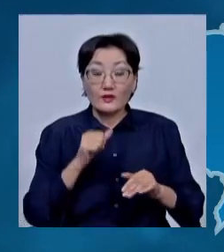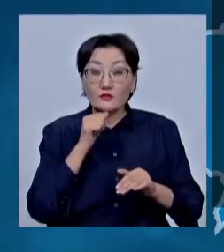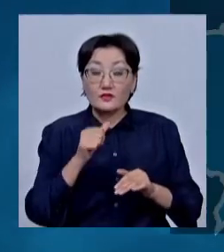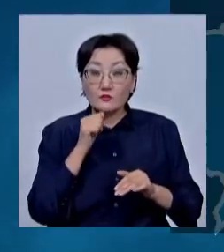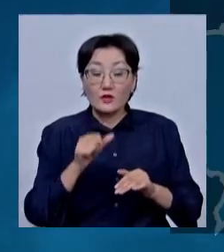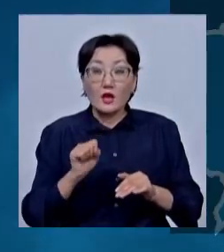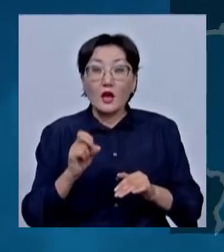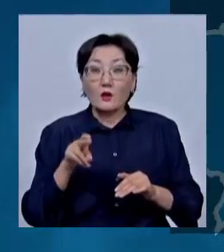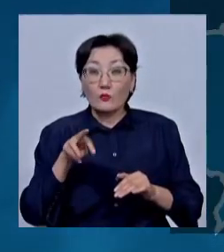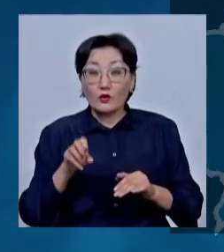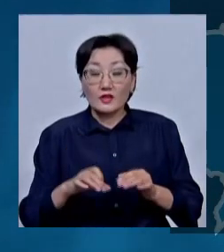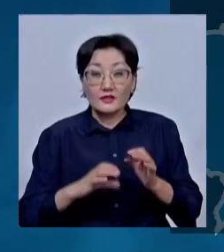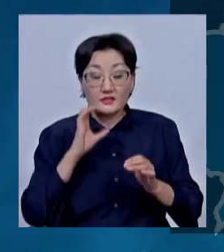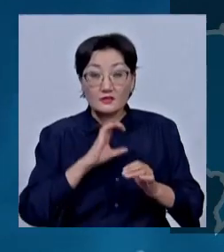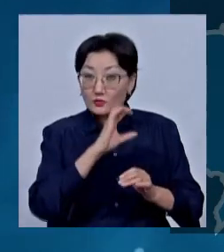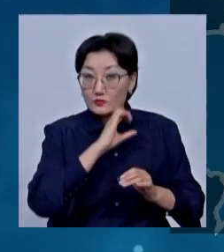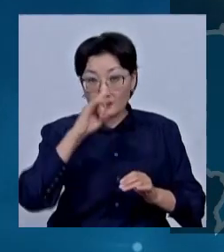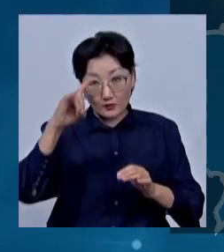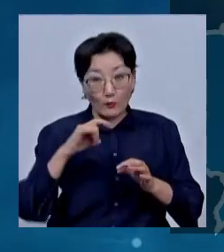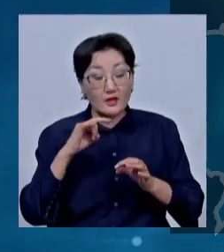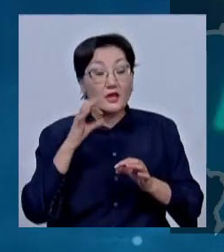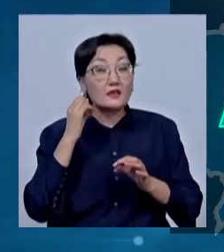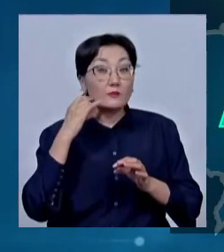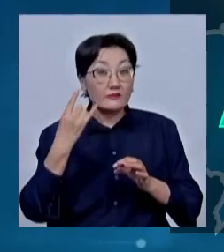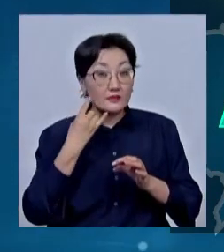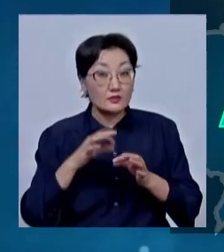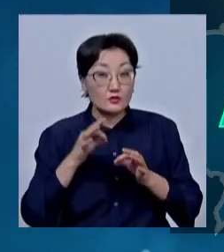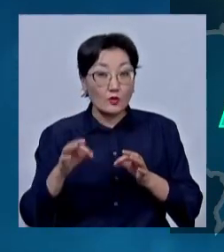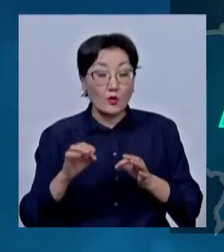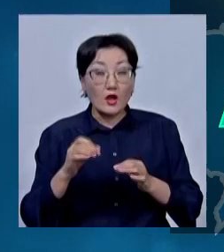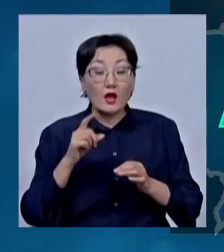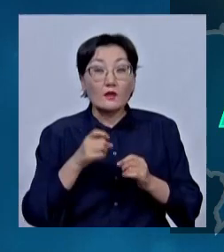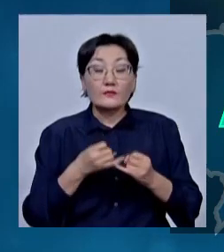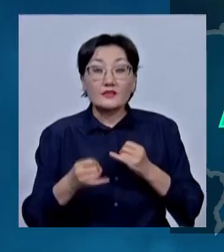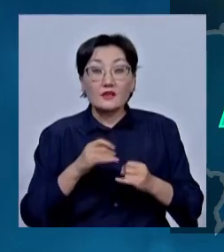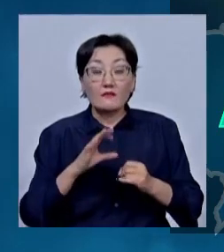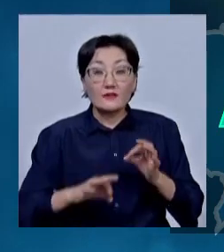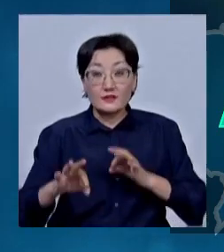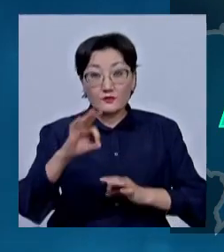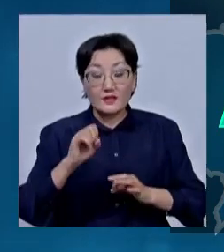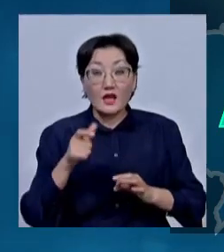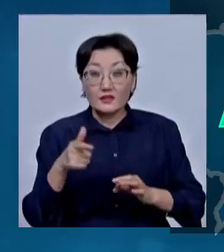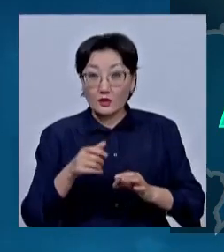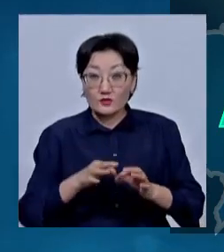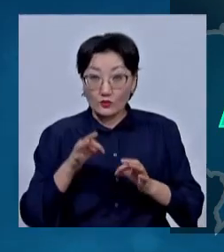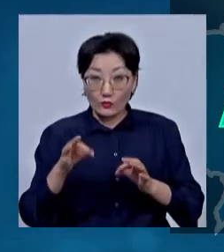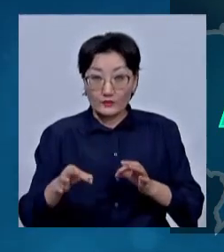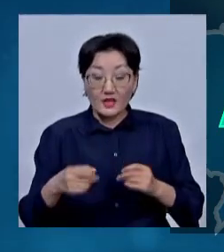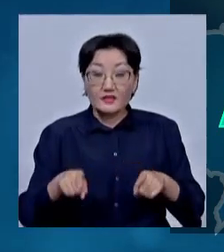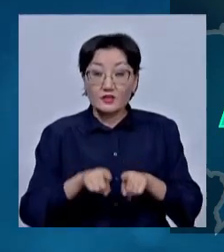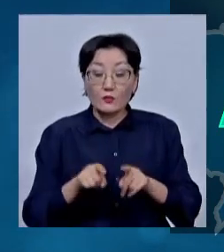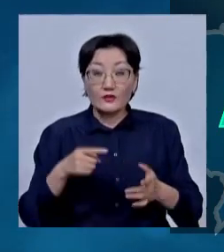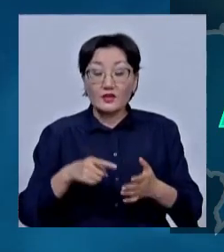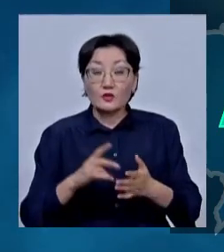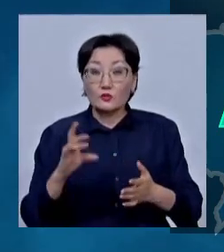Кустанайская, Акмолинская, Североказахстанская, Павлодарская области, а в желтой – Восточно-Казахстанская и Атырауская области, а также